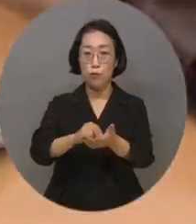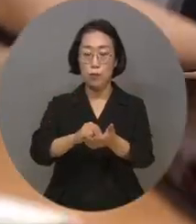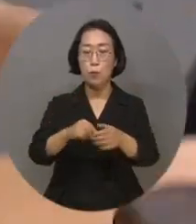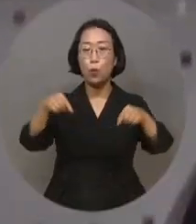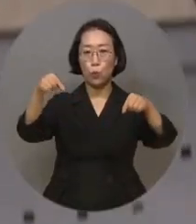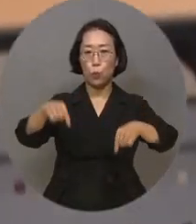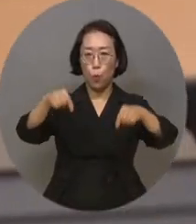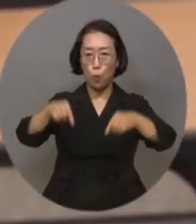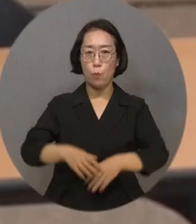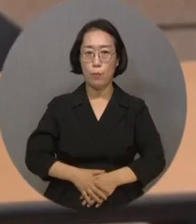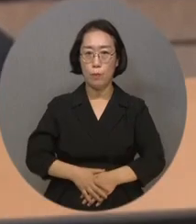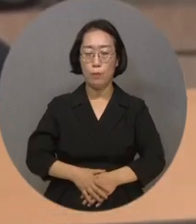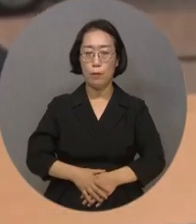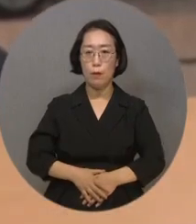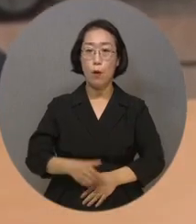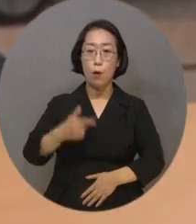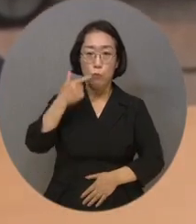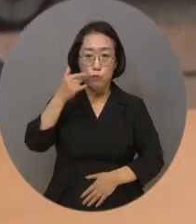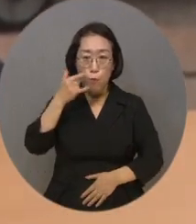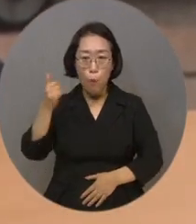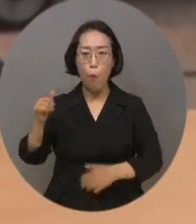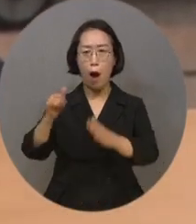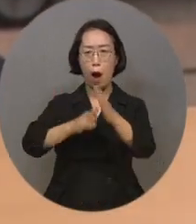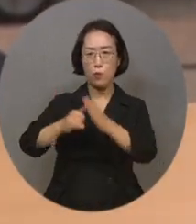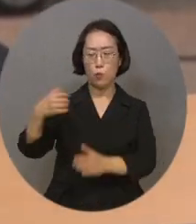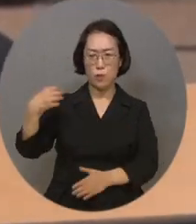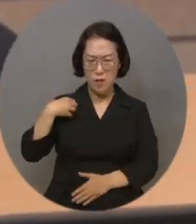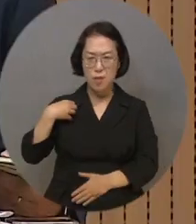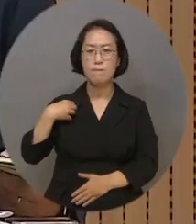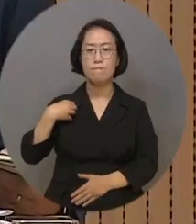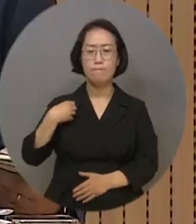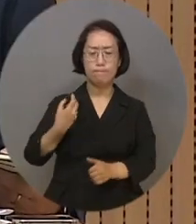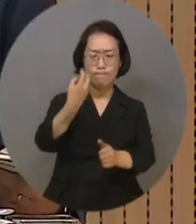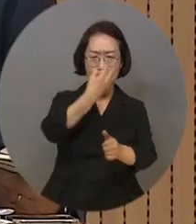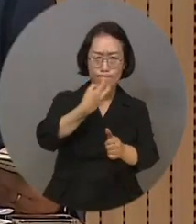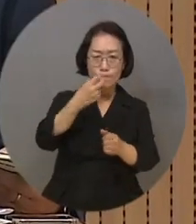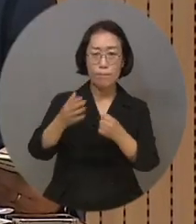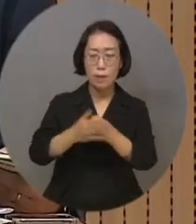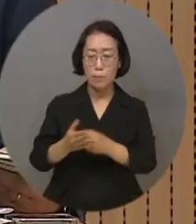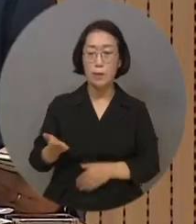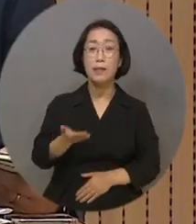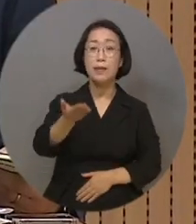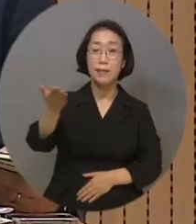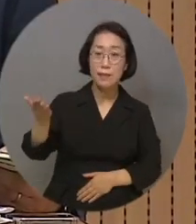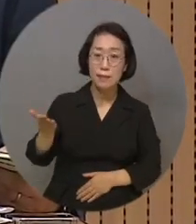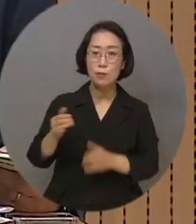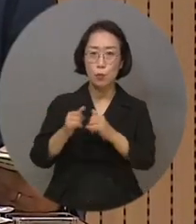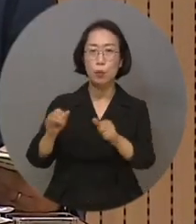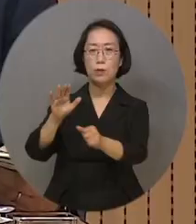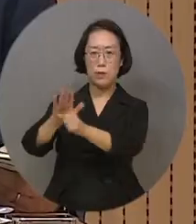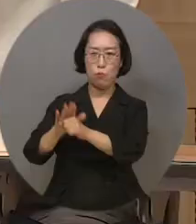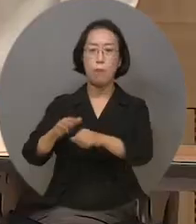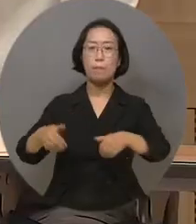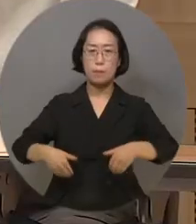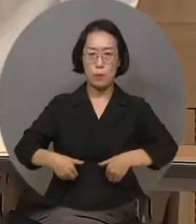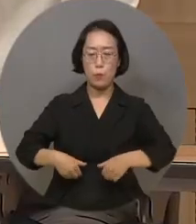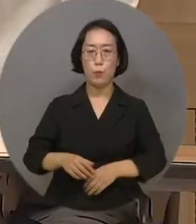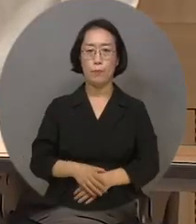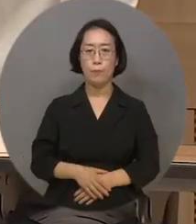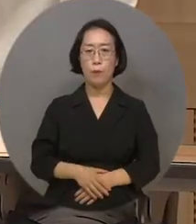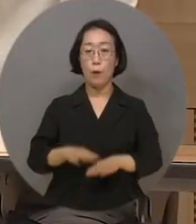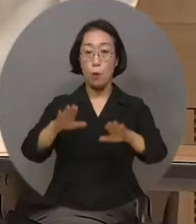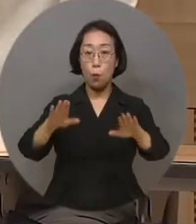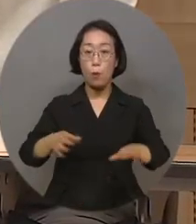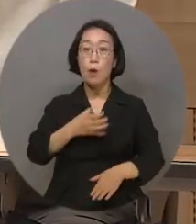논의됐습니다. 대부분 부모나 가족 등이 돌봄을 전담하고 있는 만큼 이들에 대한 지원도 필요하다는 겁니다.